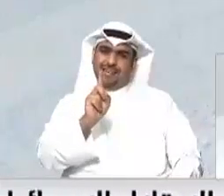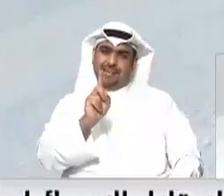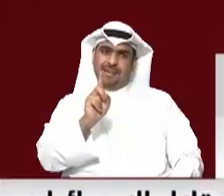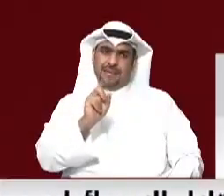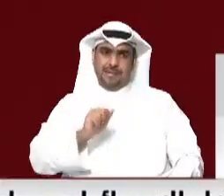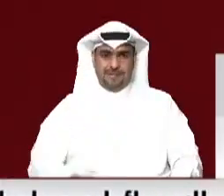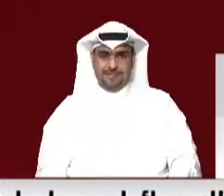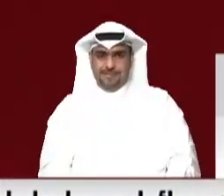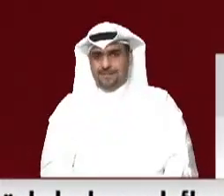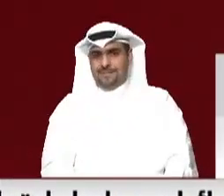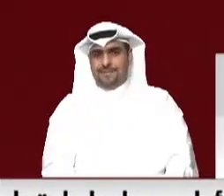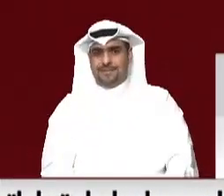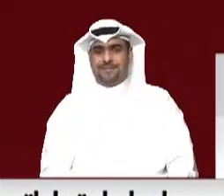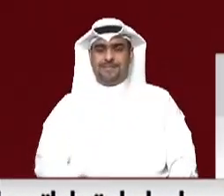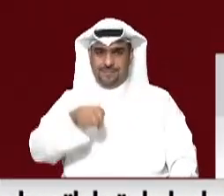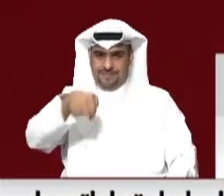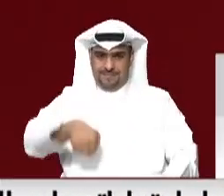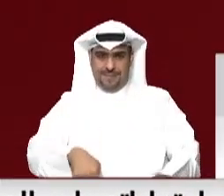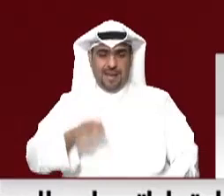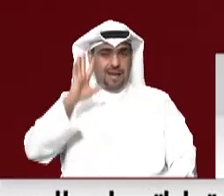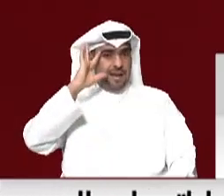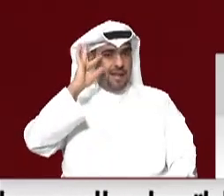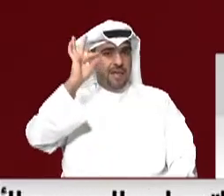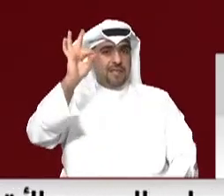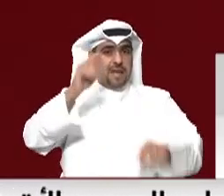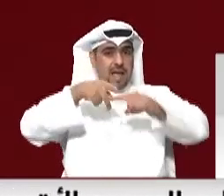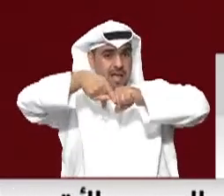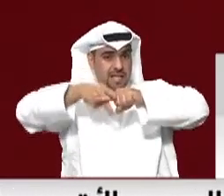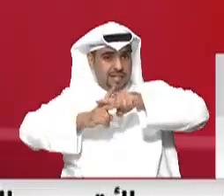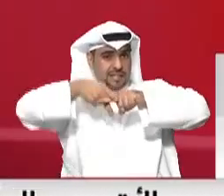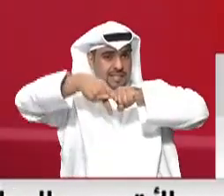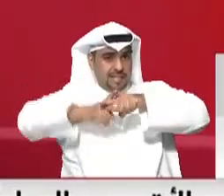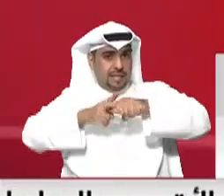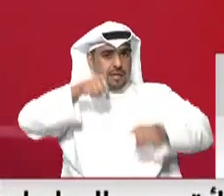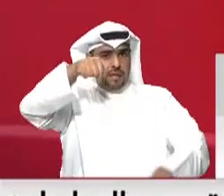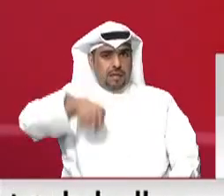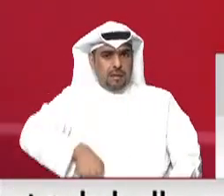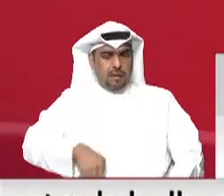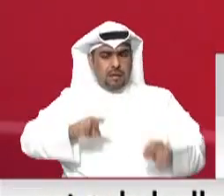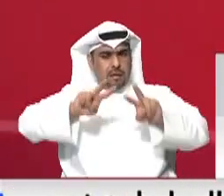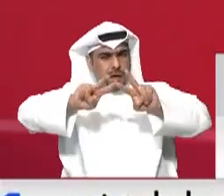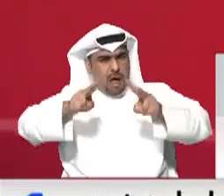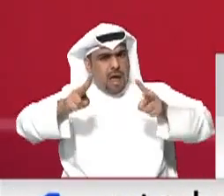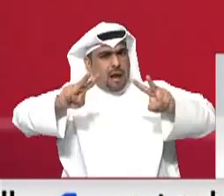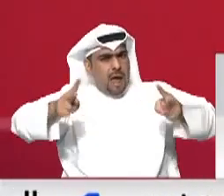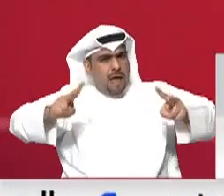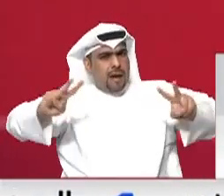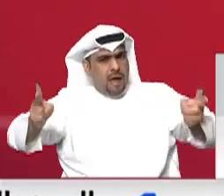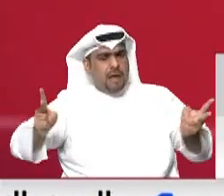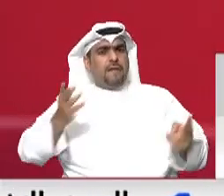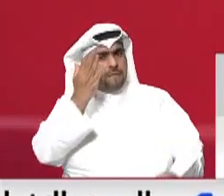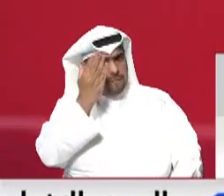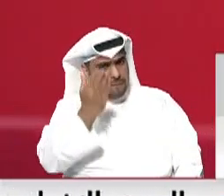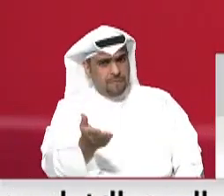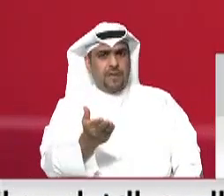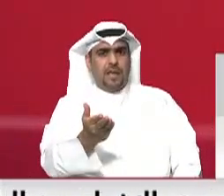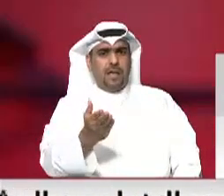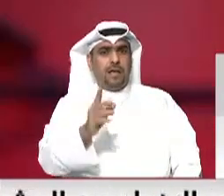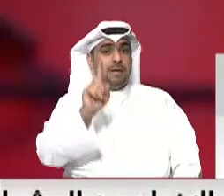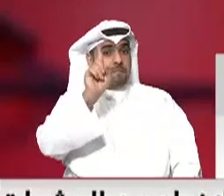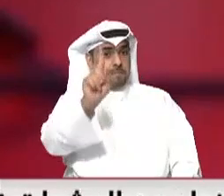ياخذ مكانها الذكاء الاصطناعي عالم تكنولوجي متشعب المفاهيم والاستخدامات ولكن